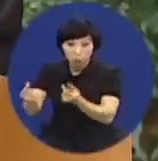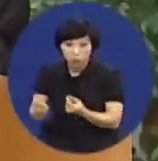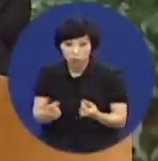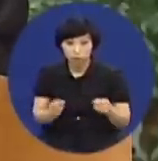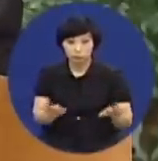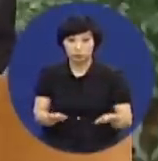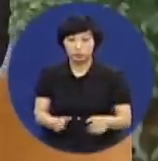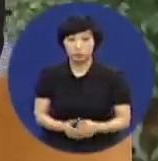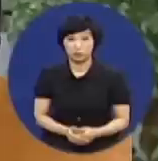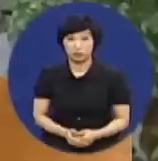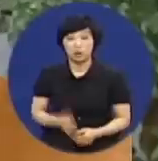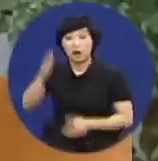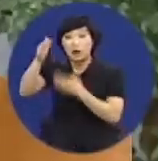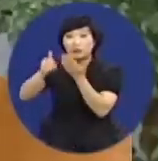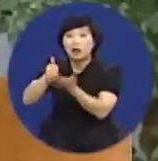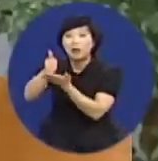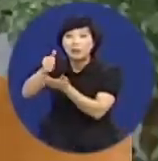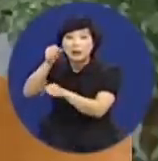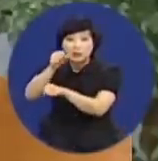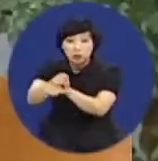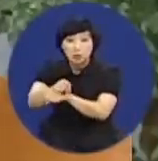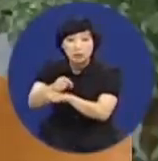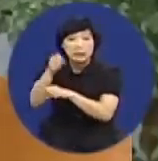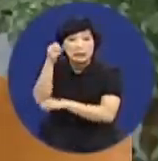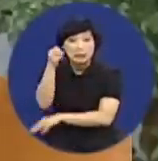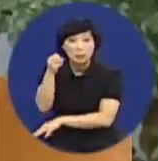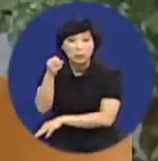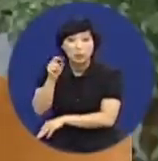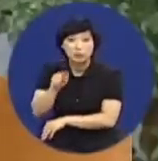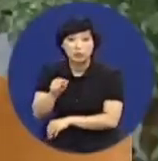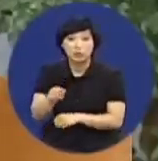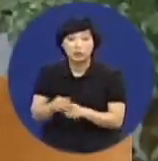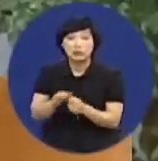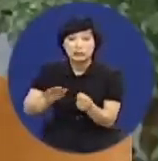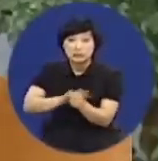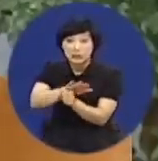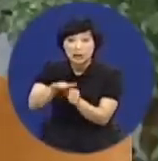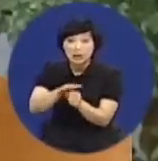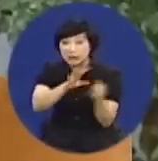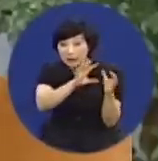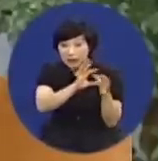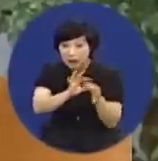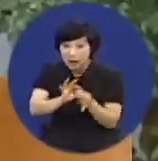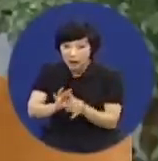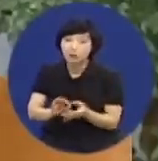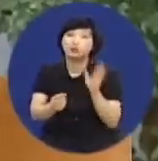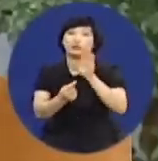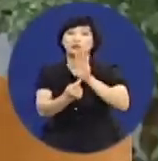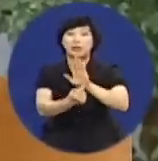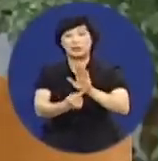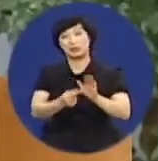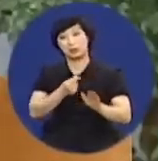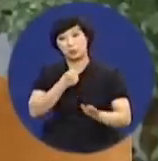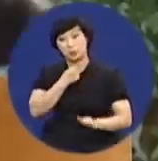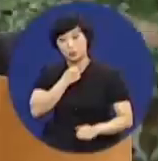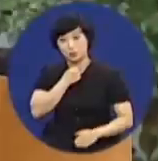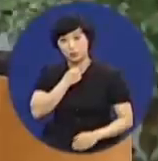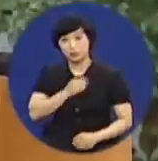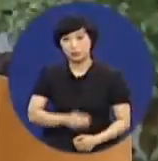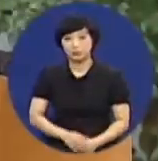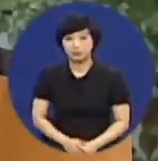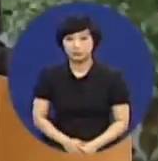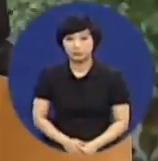でも神様の品性の本質である愛を表されたいので、